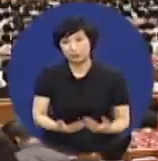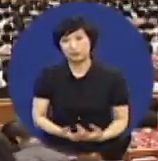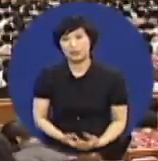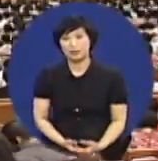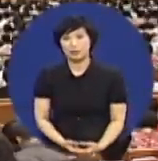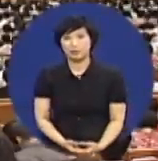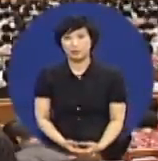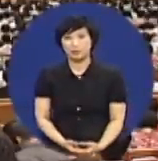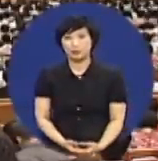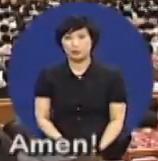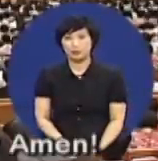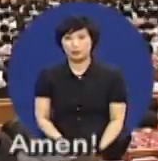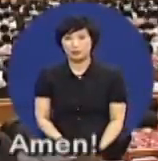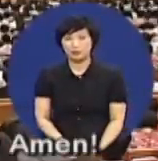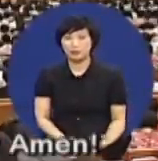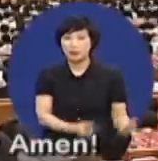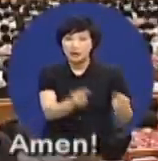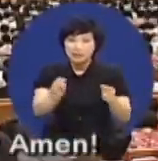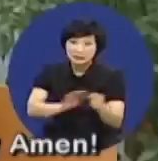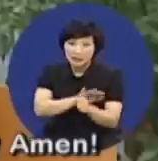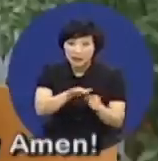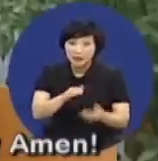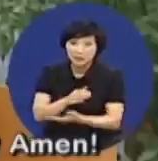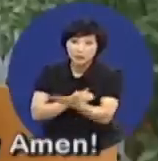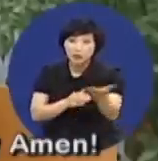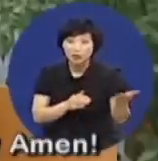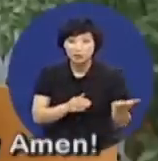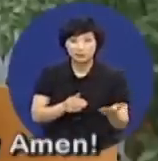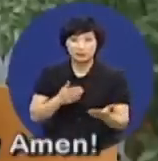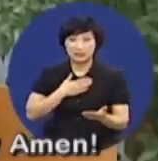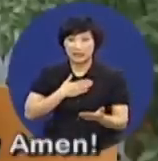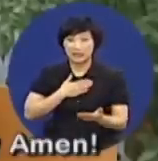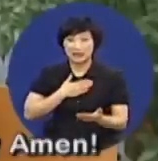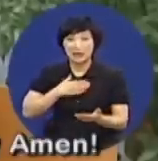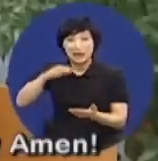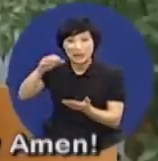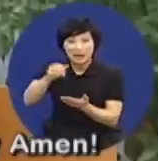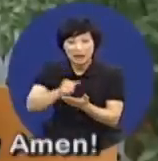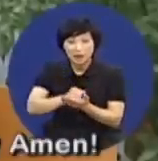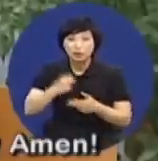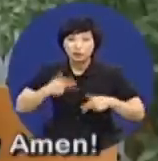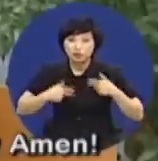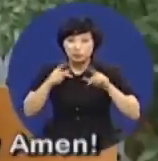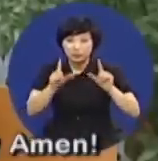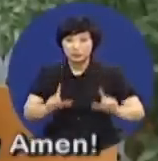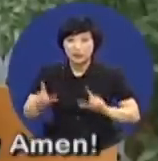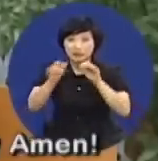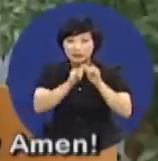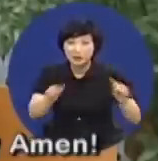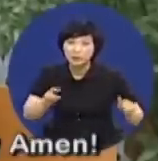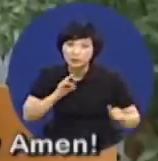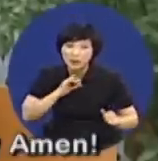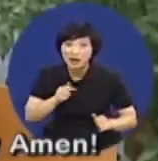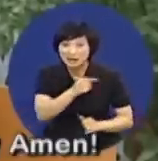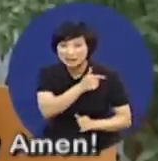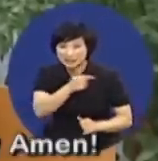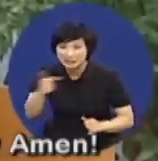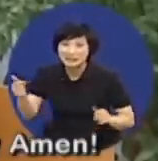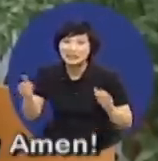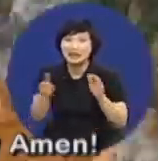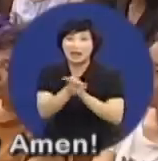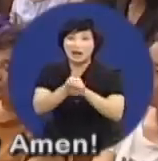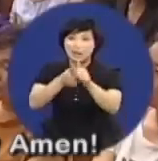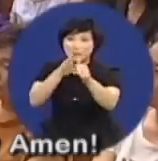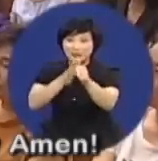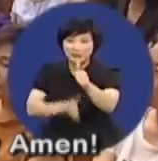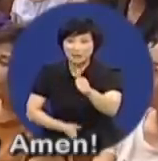示された。この愛を私が受けて送っていると確信がある方